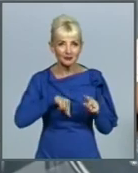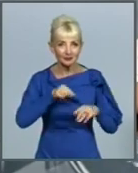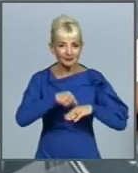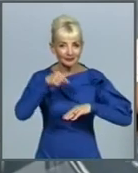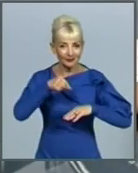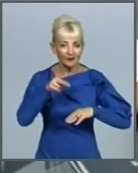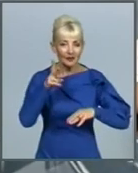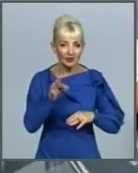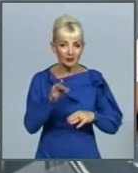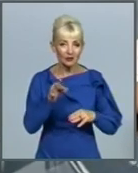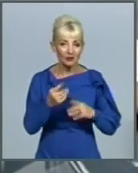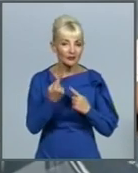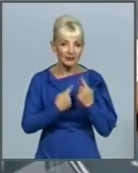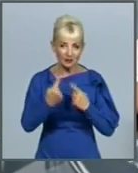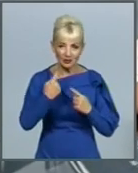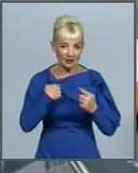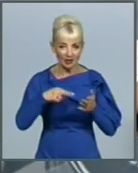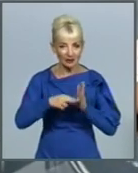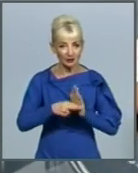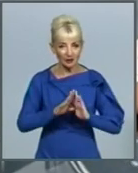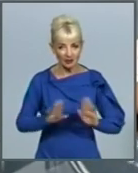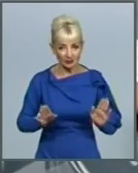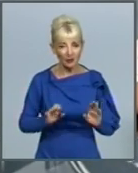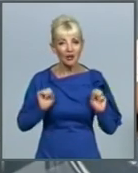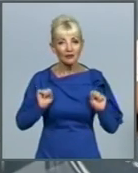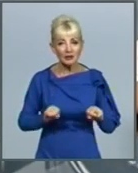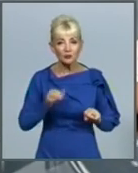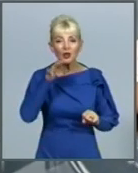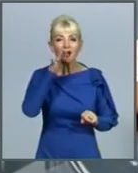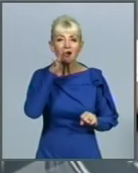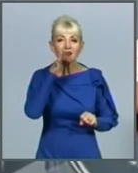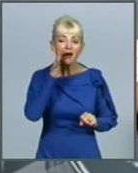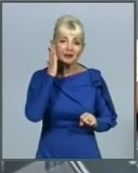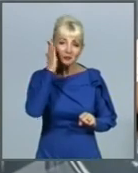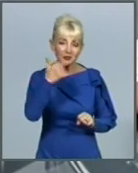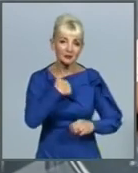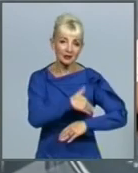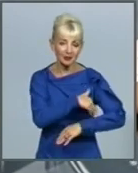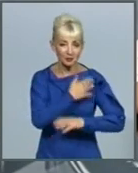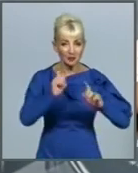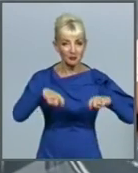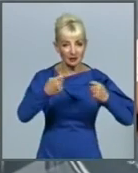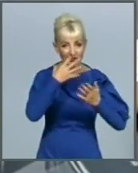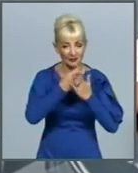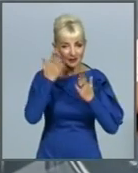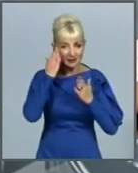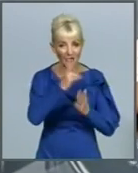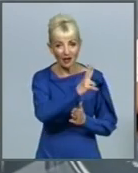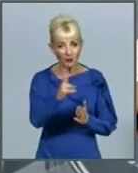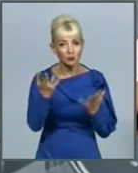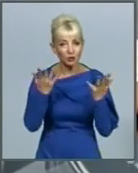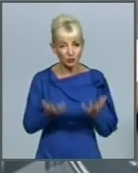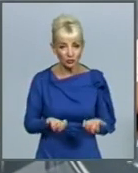но возвращаться я не планирую. Возможно, когда-нибудь мне захочется передать свои знания кому-то еще.